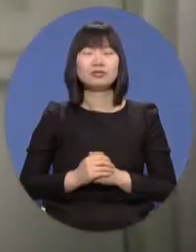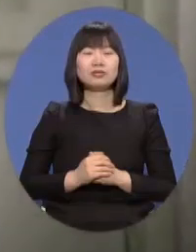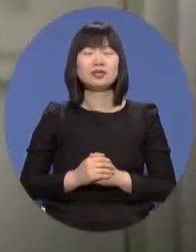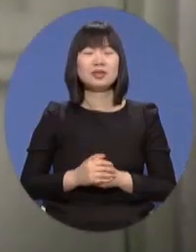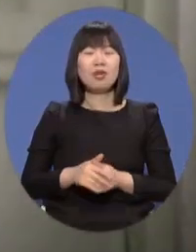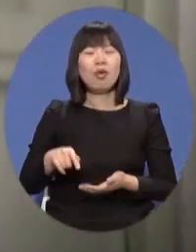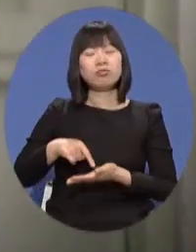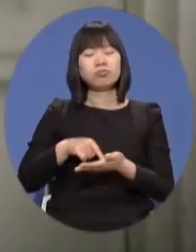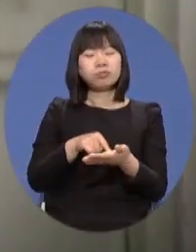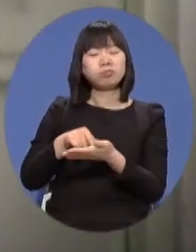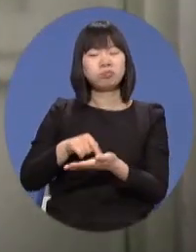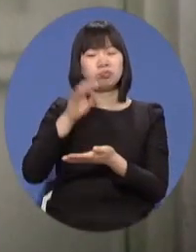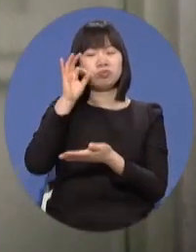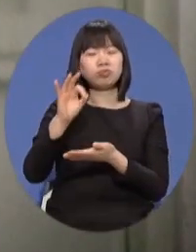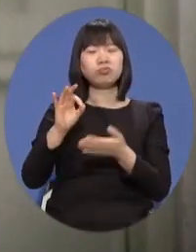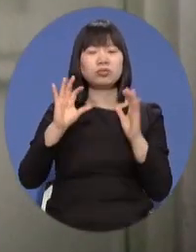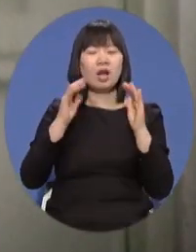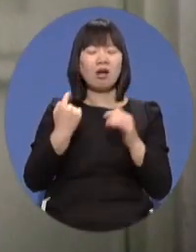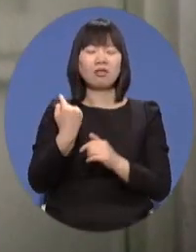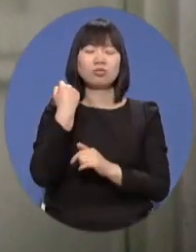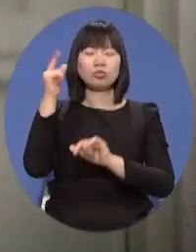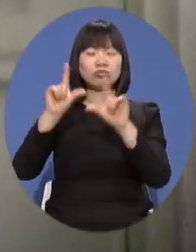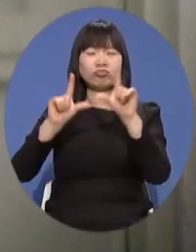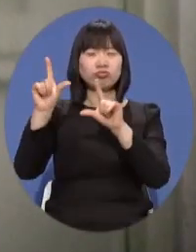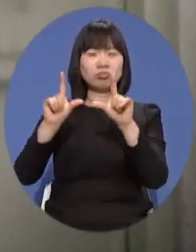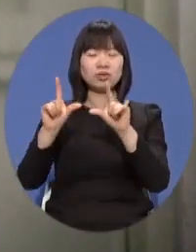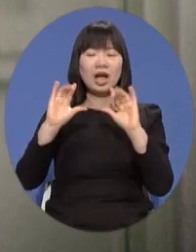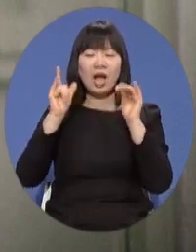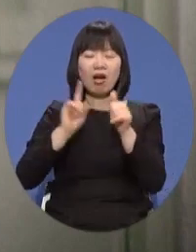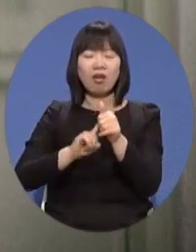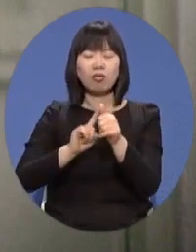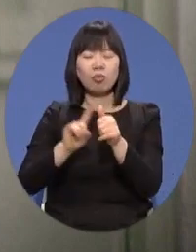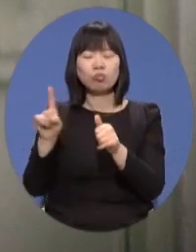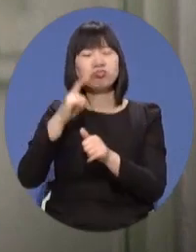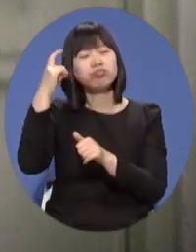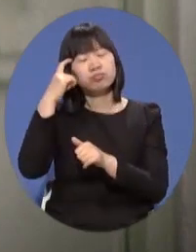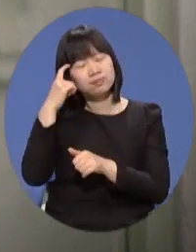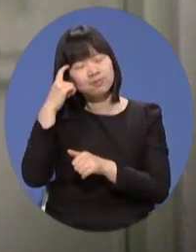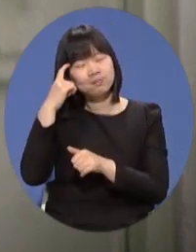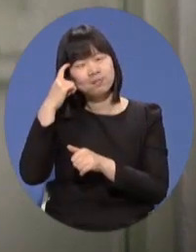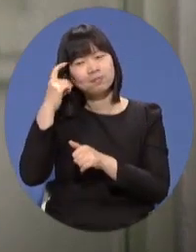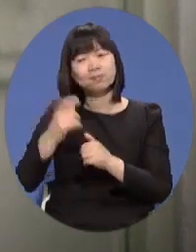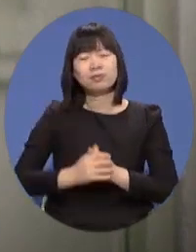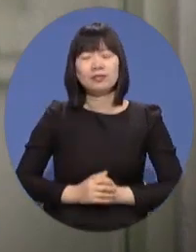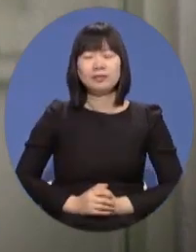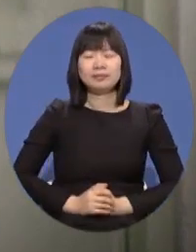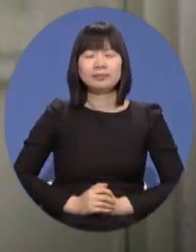왠지 쓸쓸해 보이는 아이의 뒷모습. 아이는 어떤 생각을 하고 있을까요?